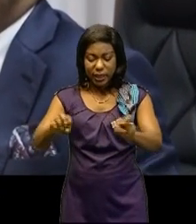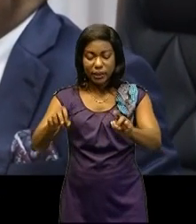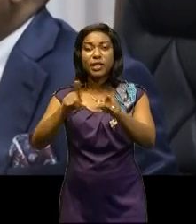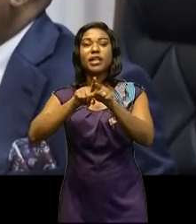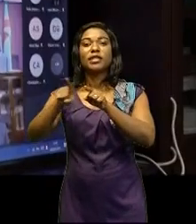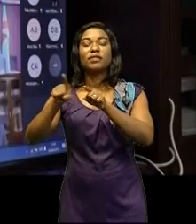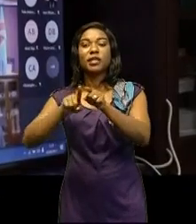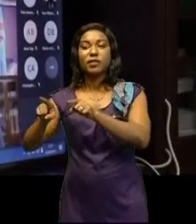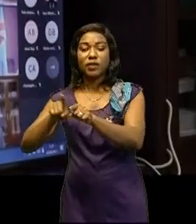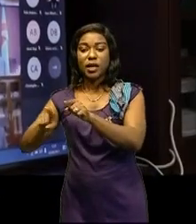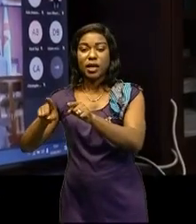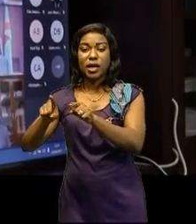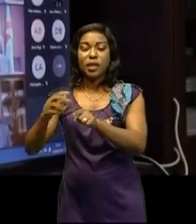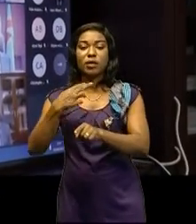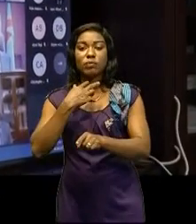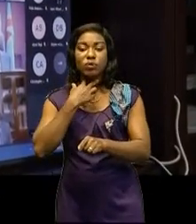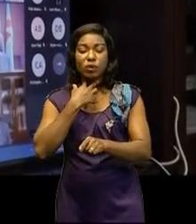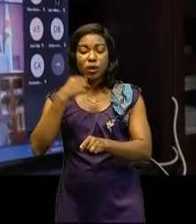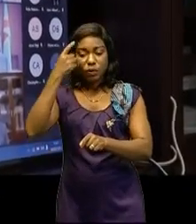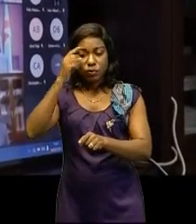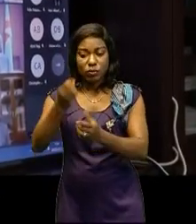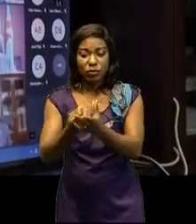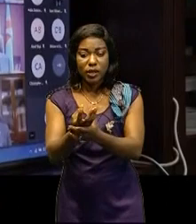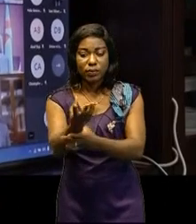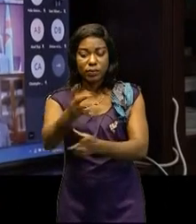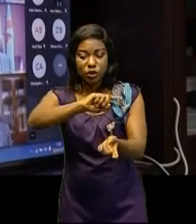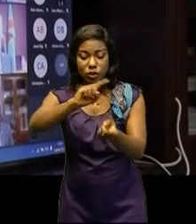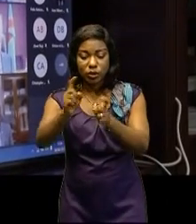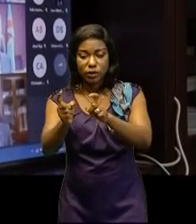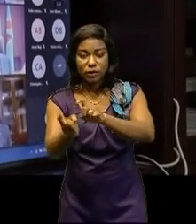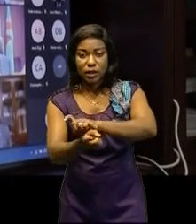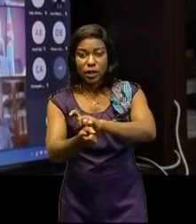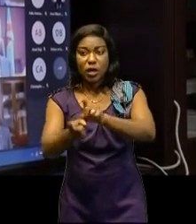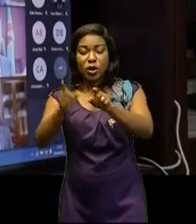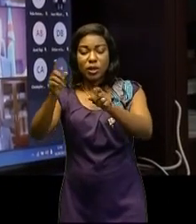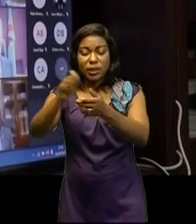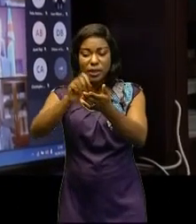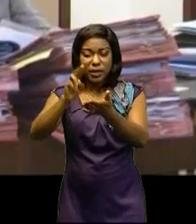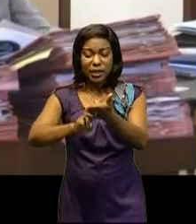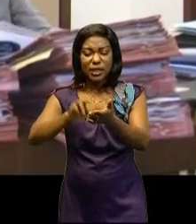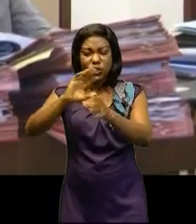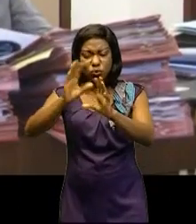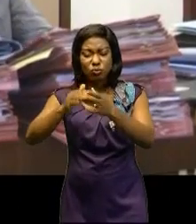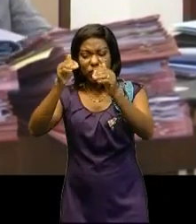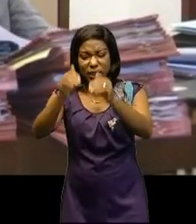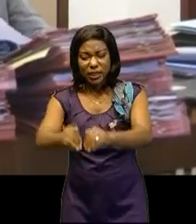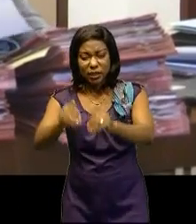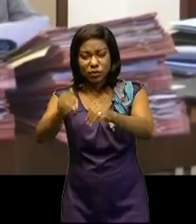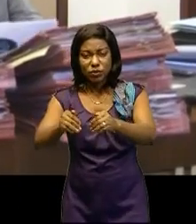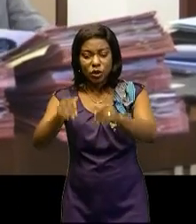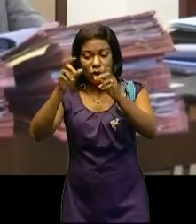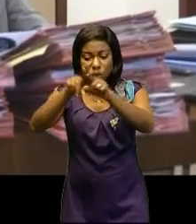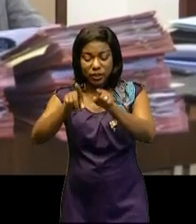différentes contraintes qui bloquent la production, la transformation, la certification biologique équitable, la